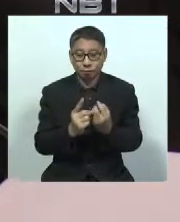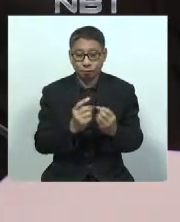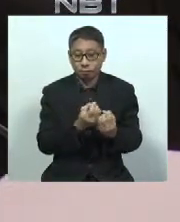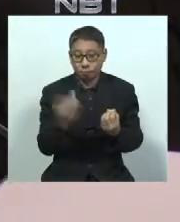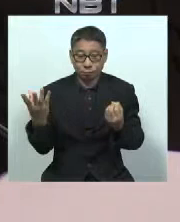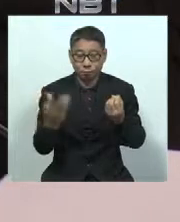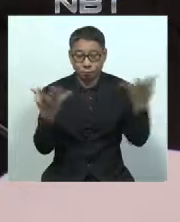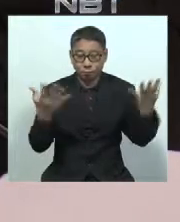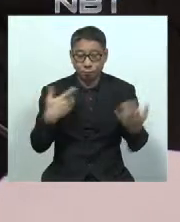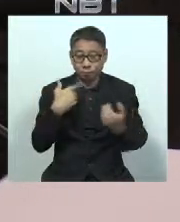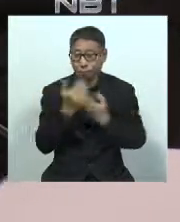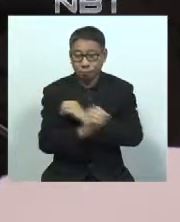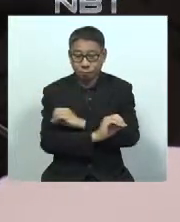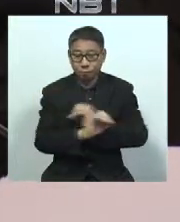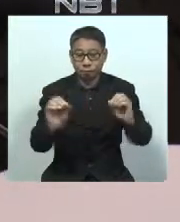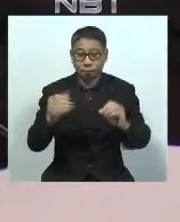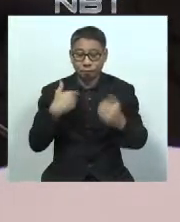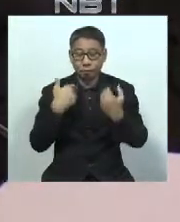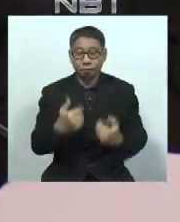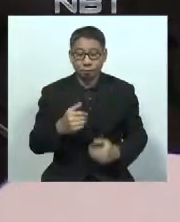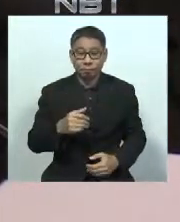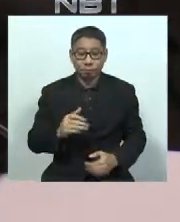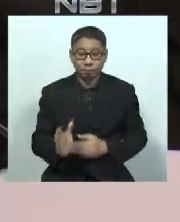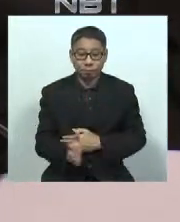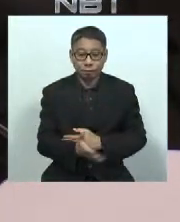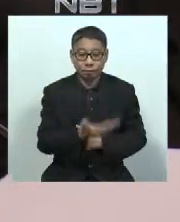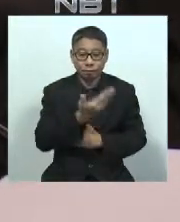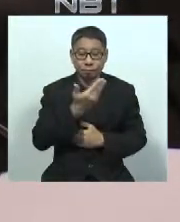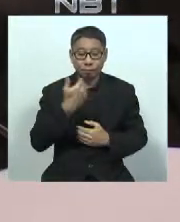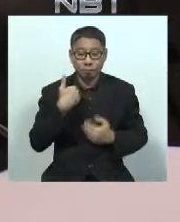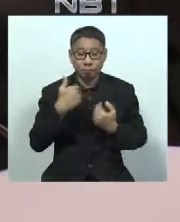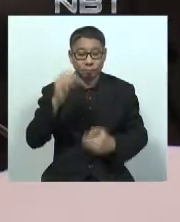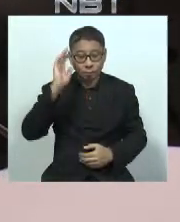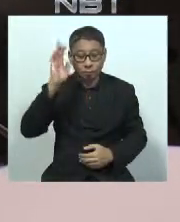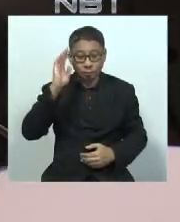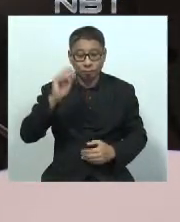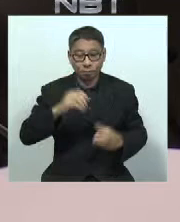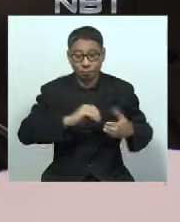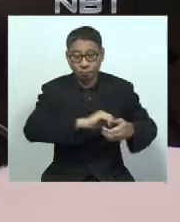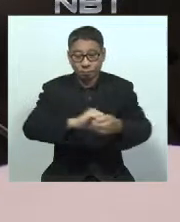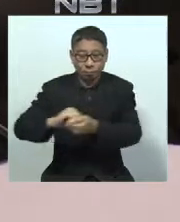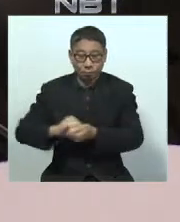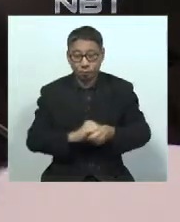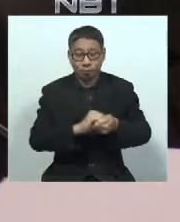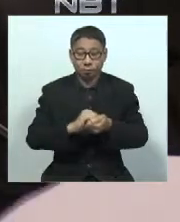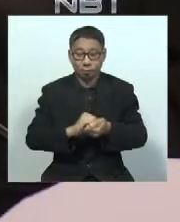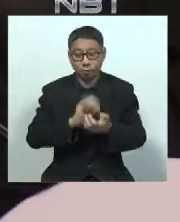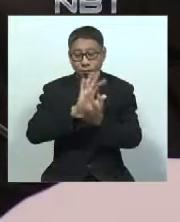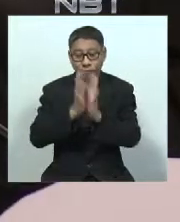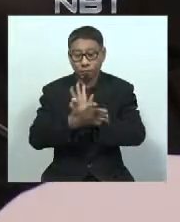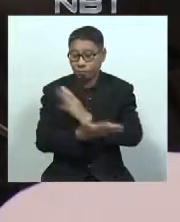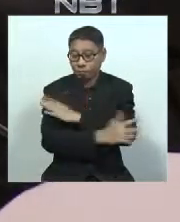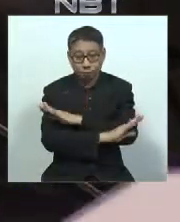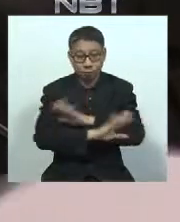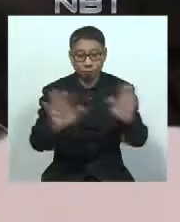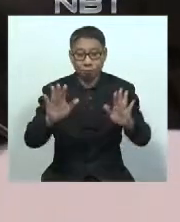ายคนอาจจะเข้าใจว่าไม่ช้านี่เป็นแถลงข่าวไม่แตกฮะพวกเรายังเกาะกันเหนียวแน่นแล้วก็จะไม่เปลี่ยนแปลง